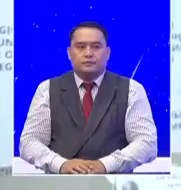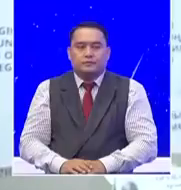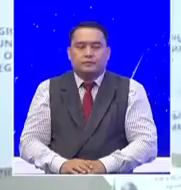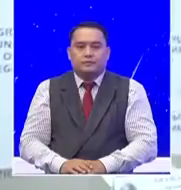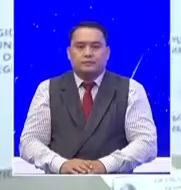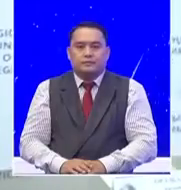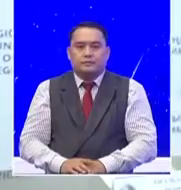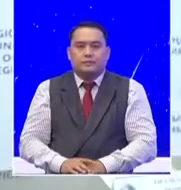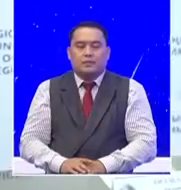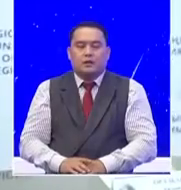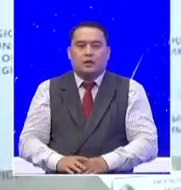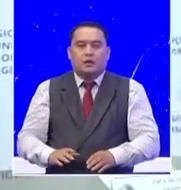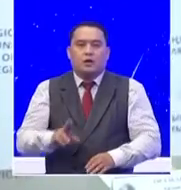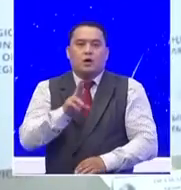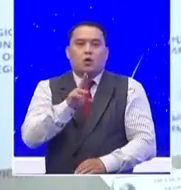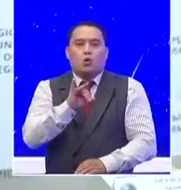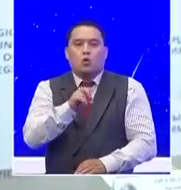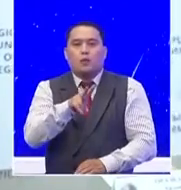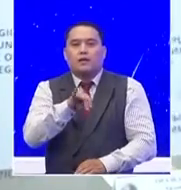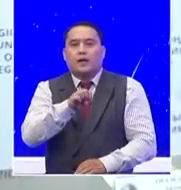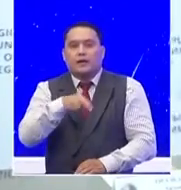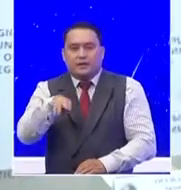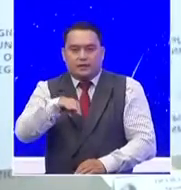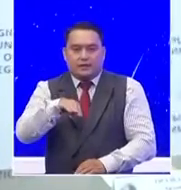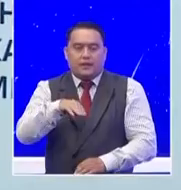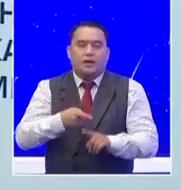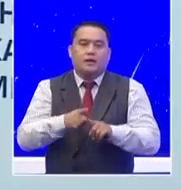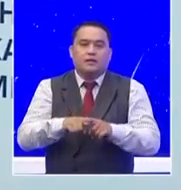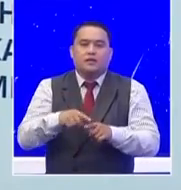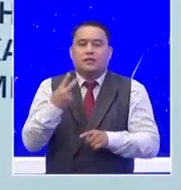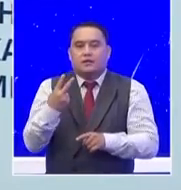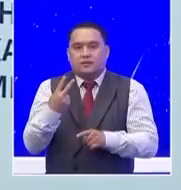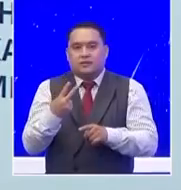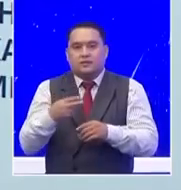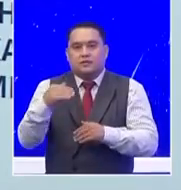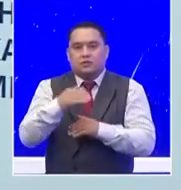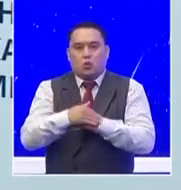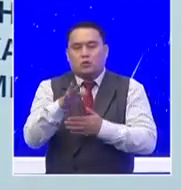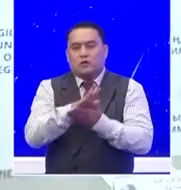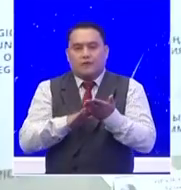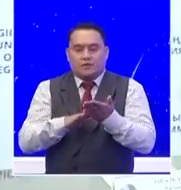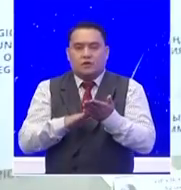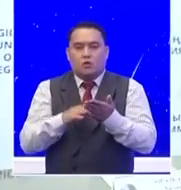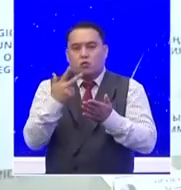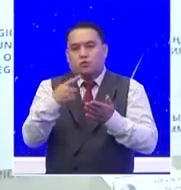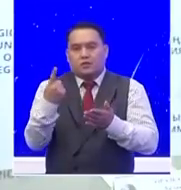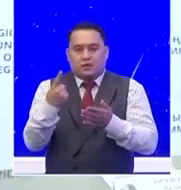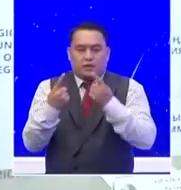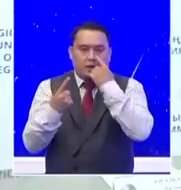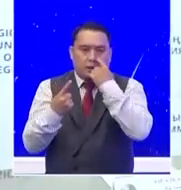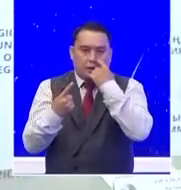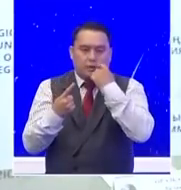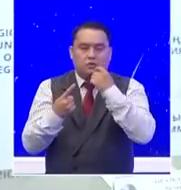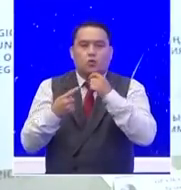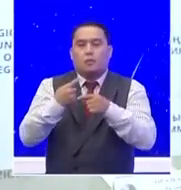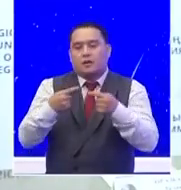Құрбан айт мерекесі 31 шілдеге бекітілді. Екісі күн батқанға дейін жалғасады құрбандық шалу. Осы күндерден тыс